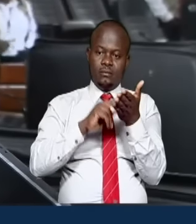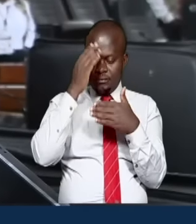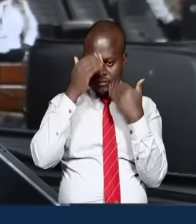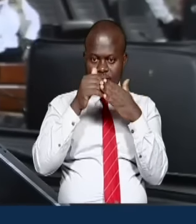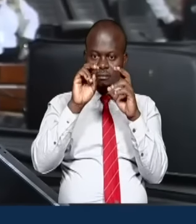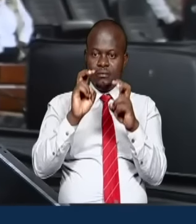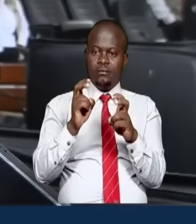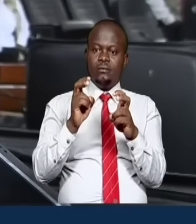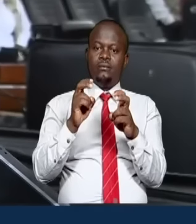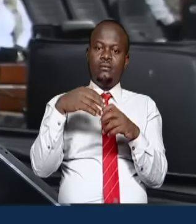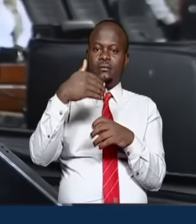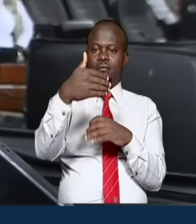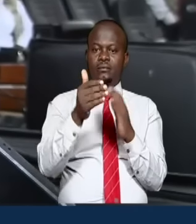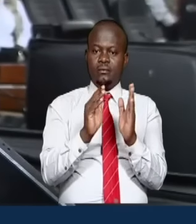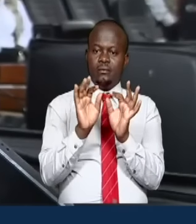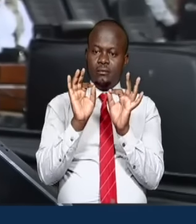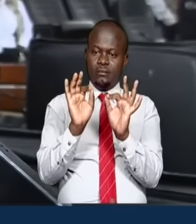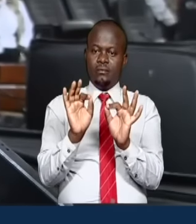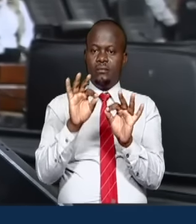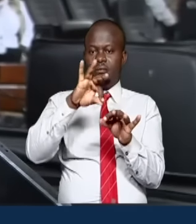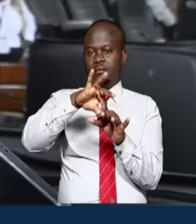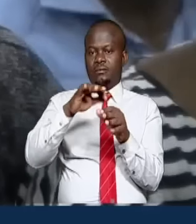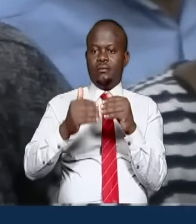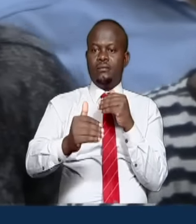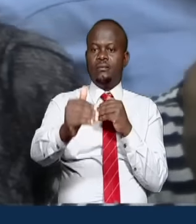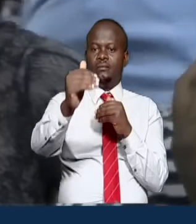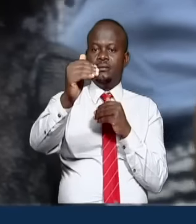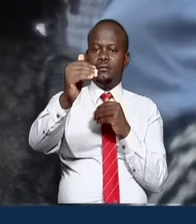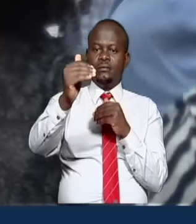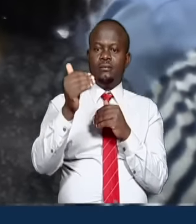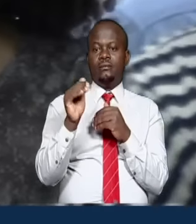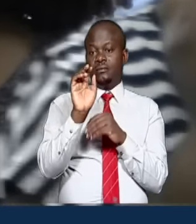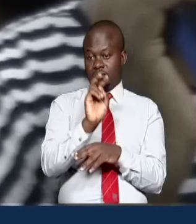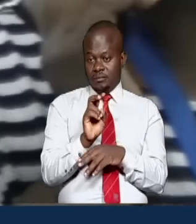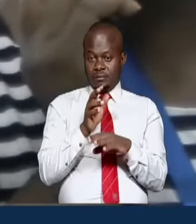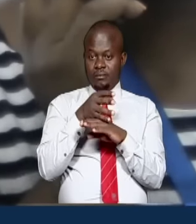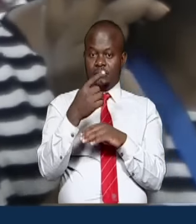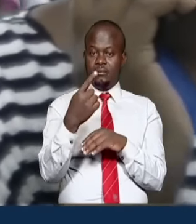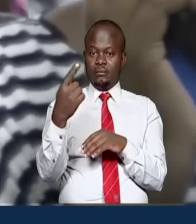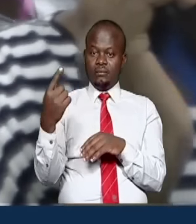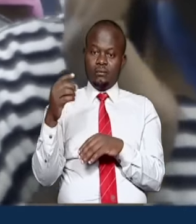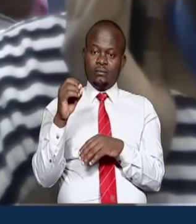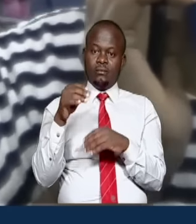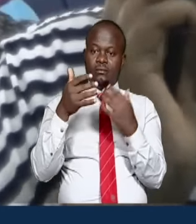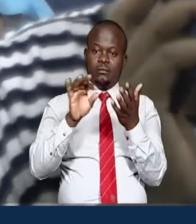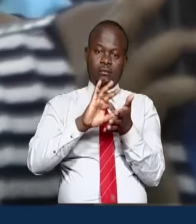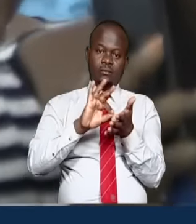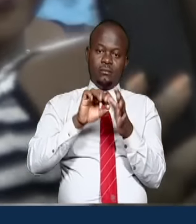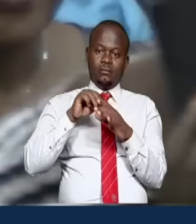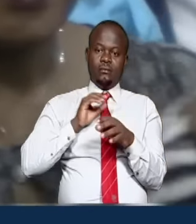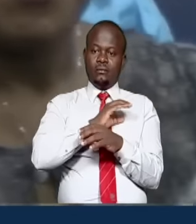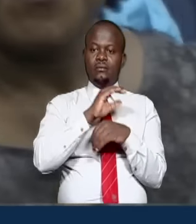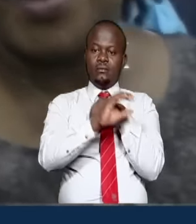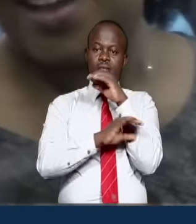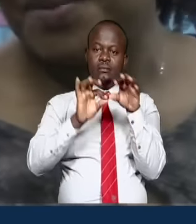ngo tugende tunoza ku matora akurikira. Indorerezi zirenga 100,000 nizo zimaze kwiyandikisha muri Komisiyo y'Igihugu